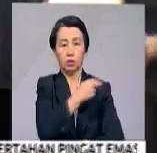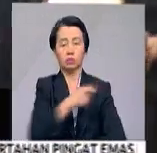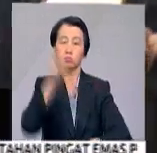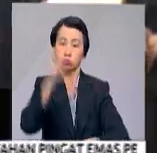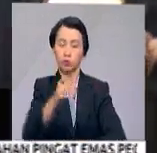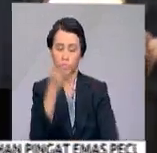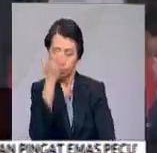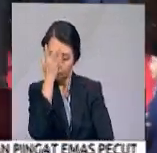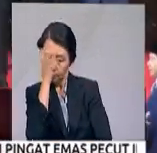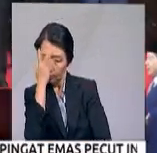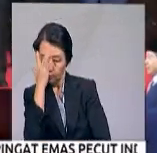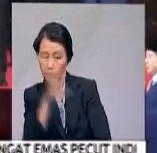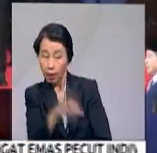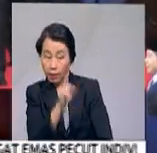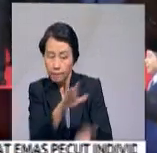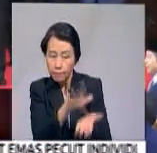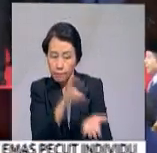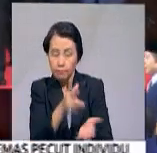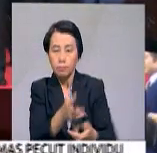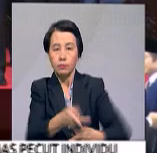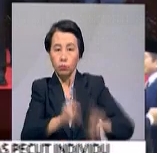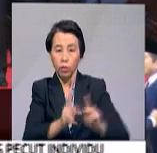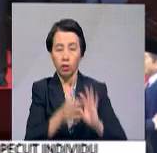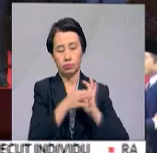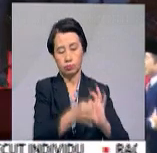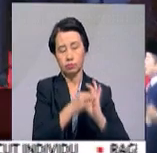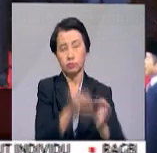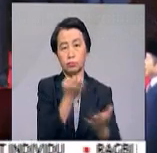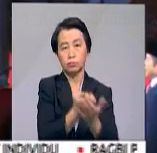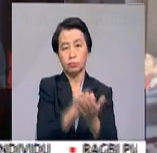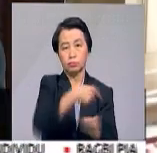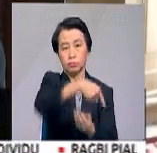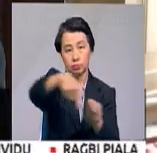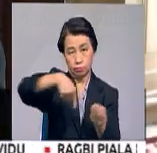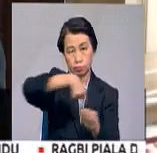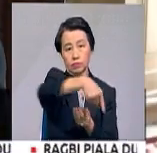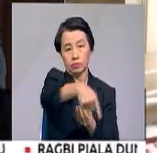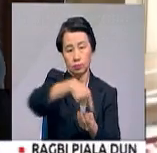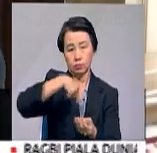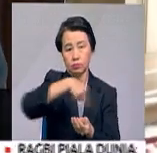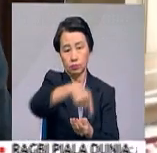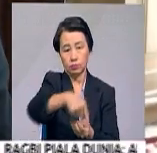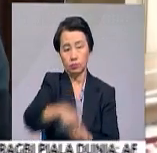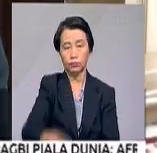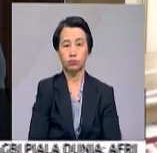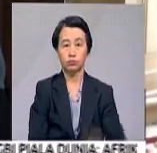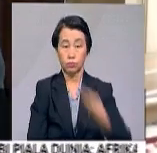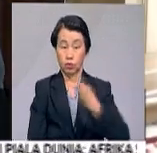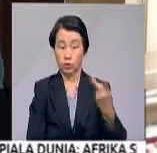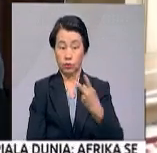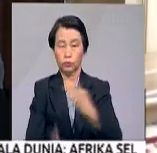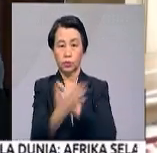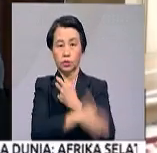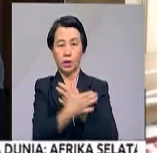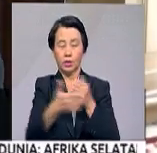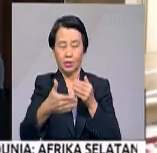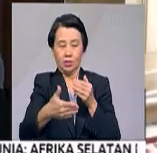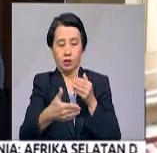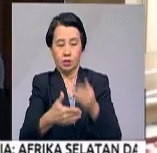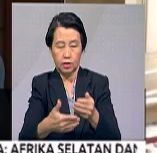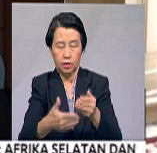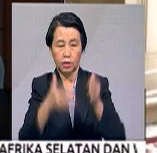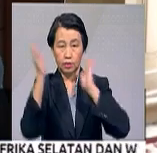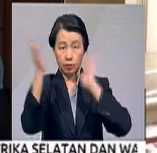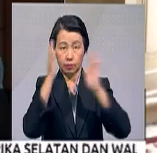perlu bijak mengambil peluang kerjasama ekonomi serantau. Sebagai dua negara berjiran yang terdekat,